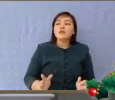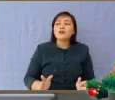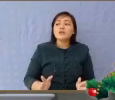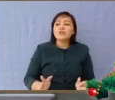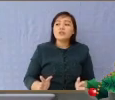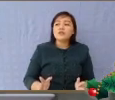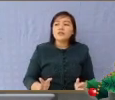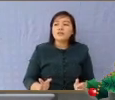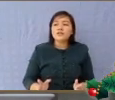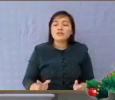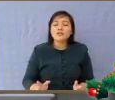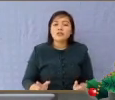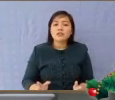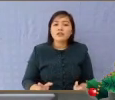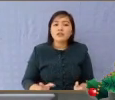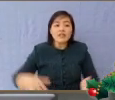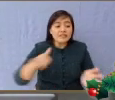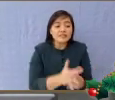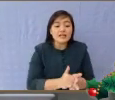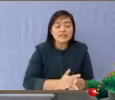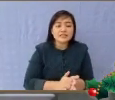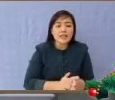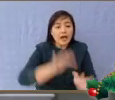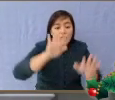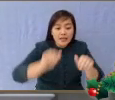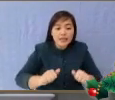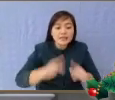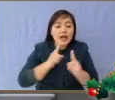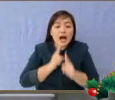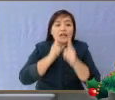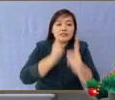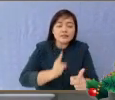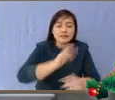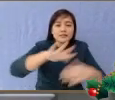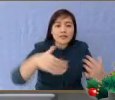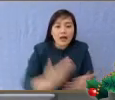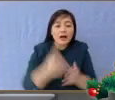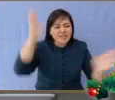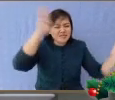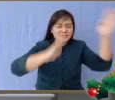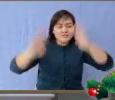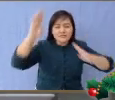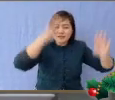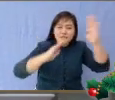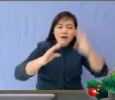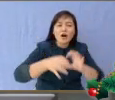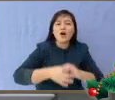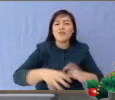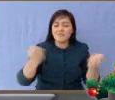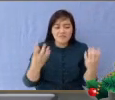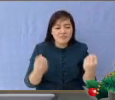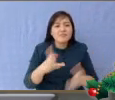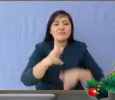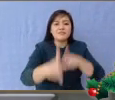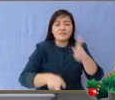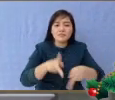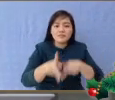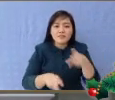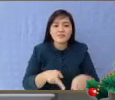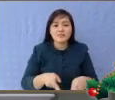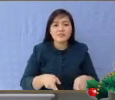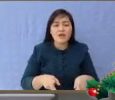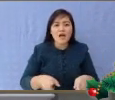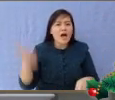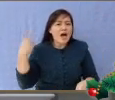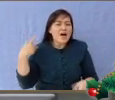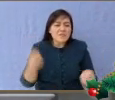natin ngayon, maliban na po sa Diyos. There are so many chemists, there are so many engineers, there are so many geniuses around